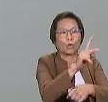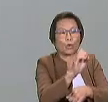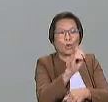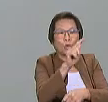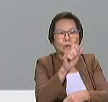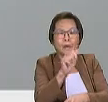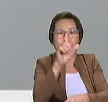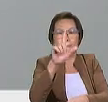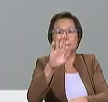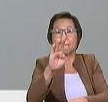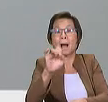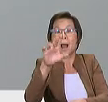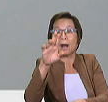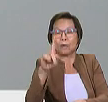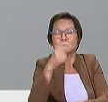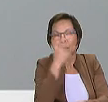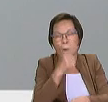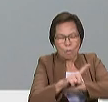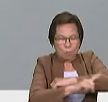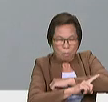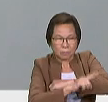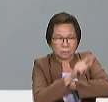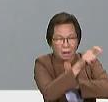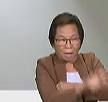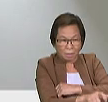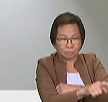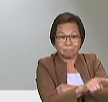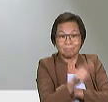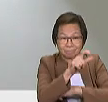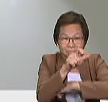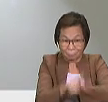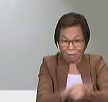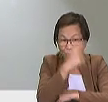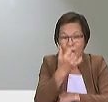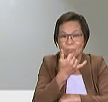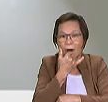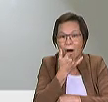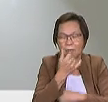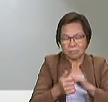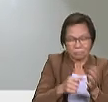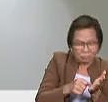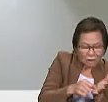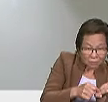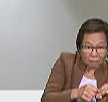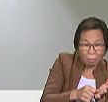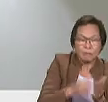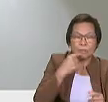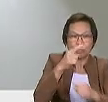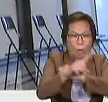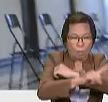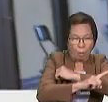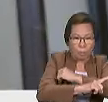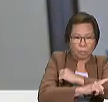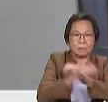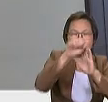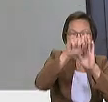belud sebagai dorongan untuk tidak mengambil tindakan terhadap seorang individu atas kesalahan dada jadi jatuhkan hukuman